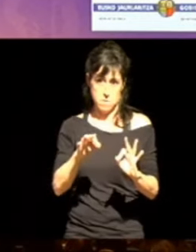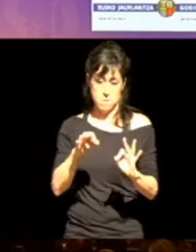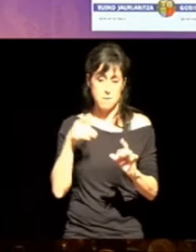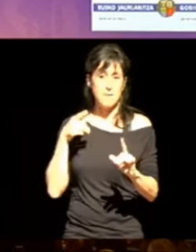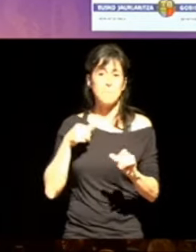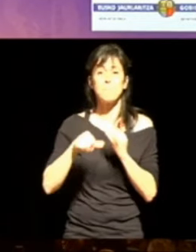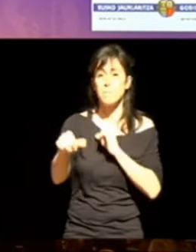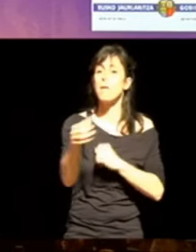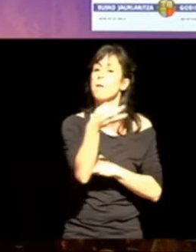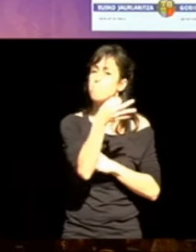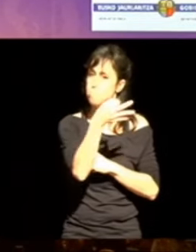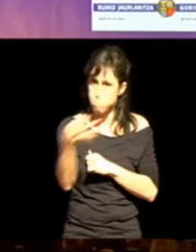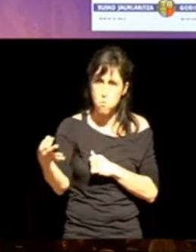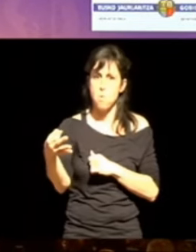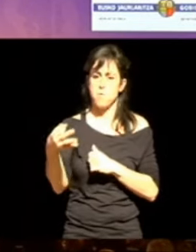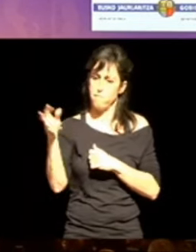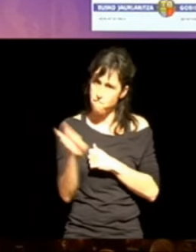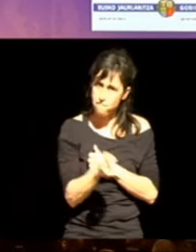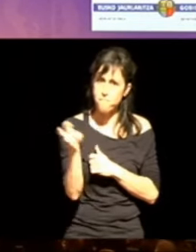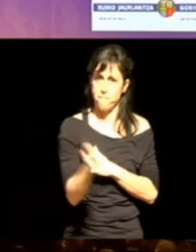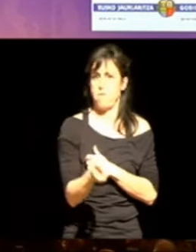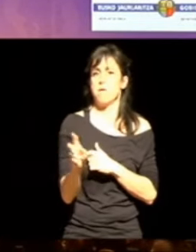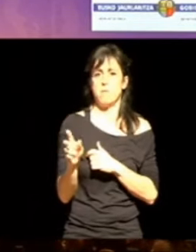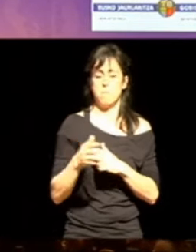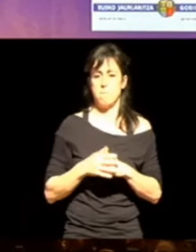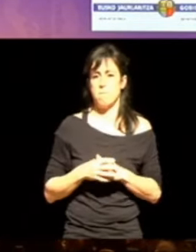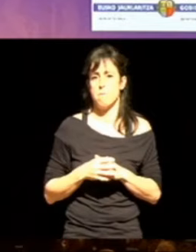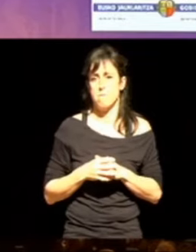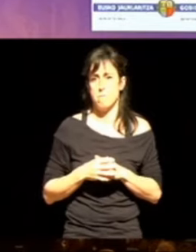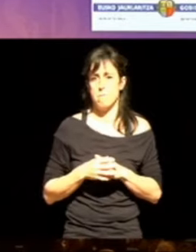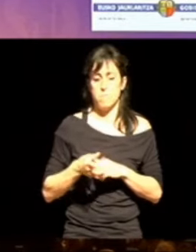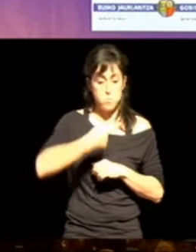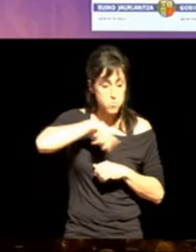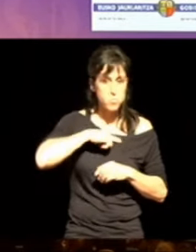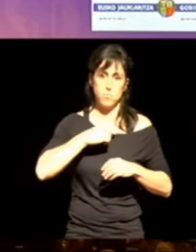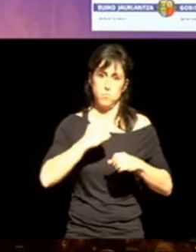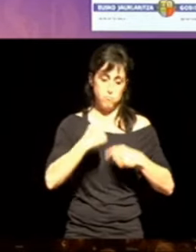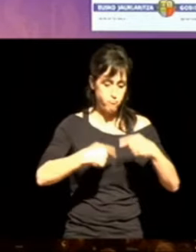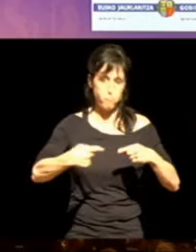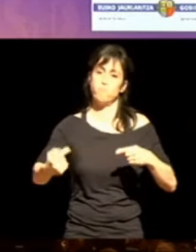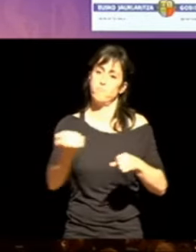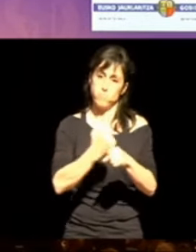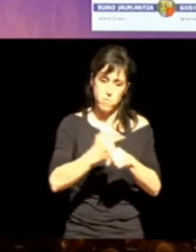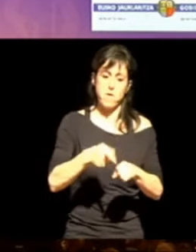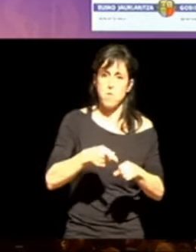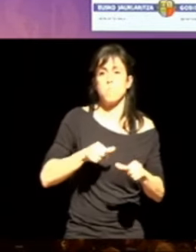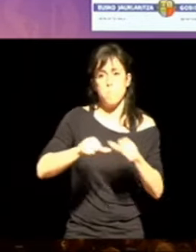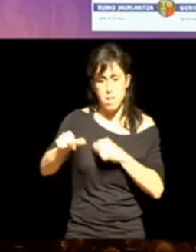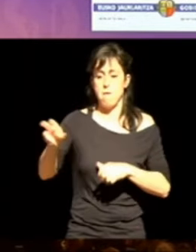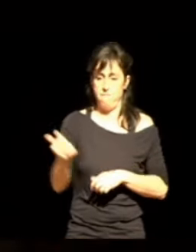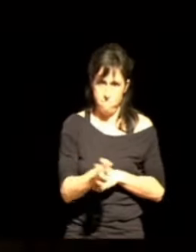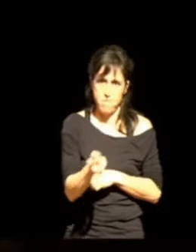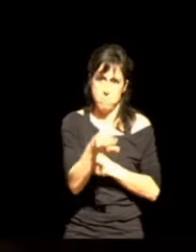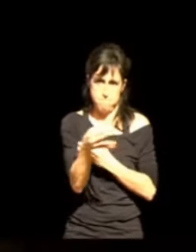izatea. Eraginkorrak izatea egingo den lanarekin. Bueno, bagoa zurrengo urratz batera,